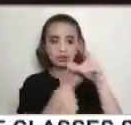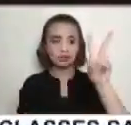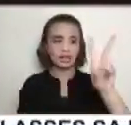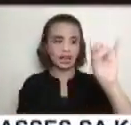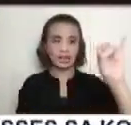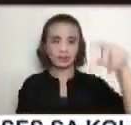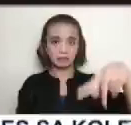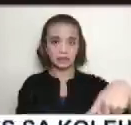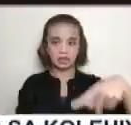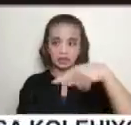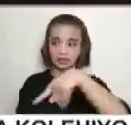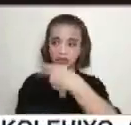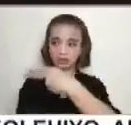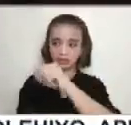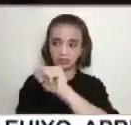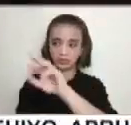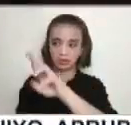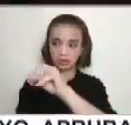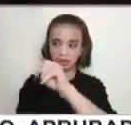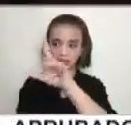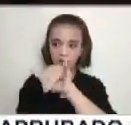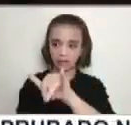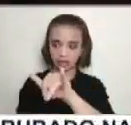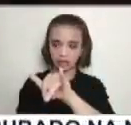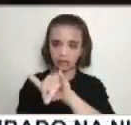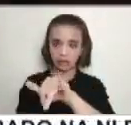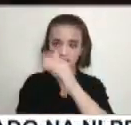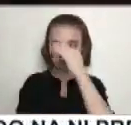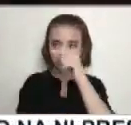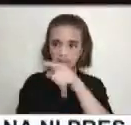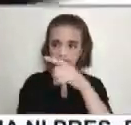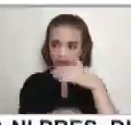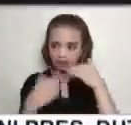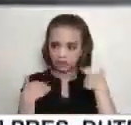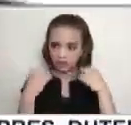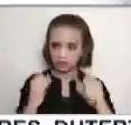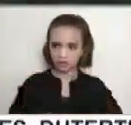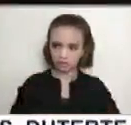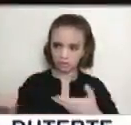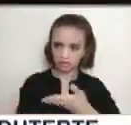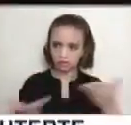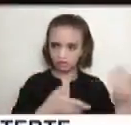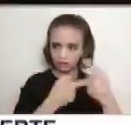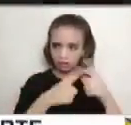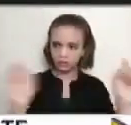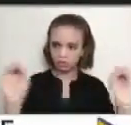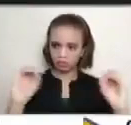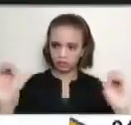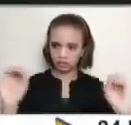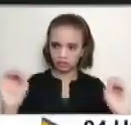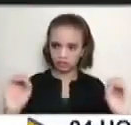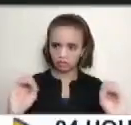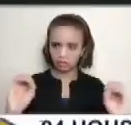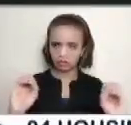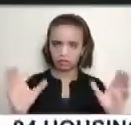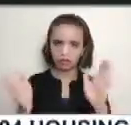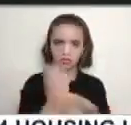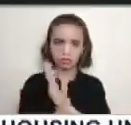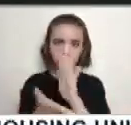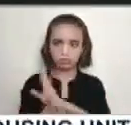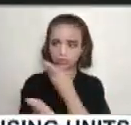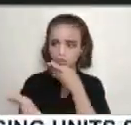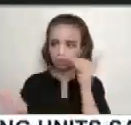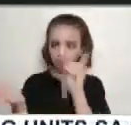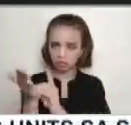pumila, subalit nang naabot na ang 300 slots ay nag-cut-off na bandang alas 2 ng madaling araw. Alas 5 na ng